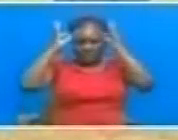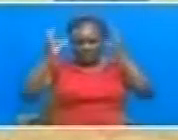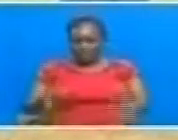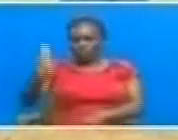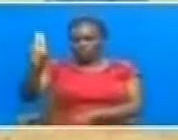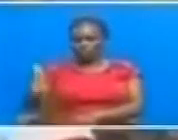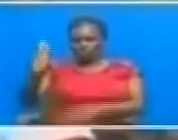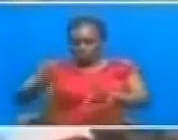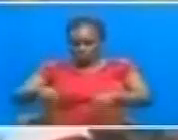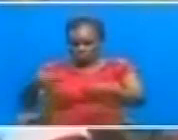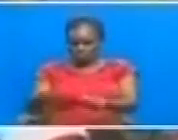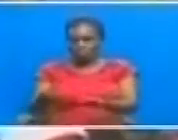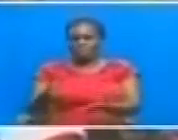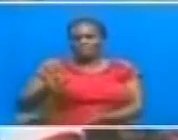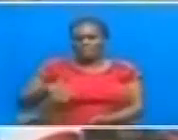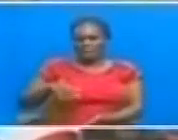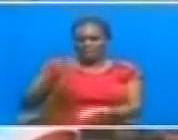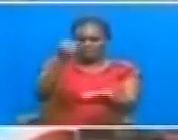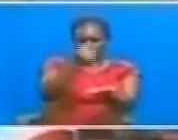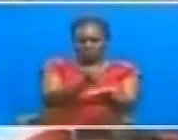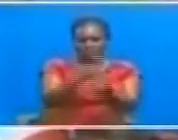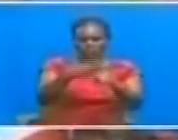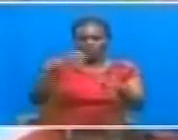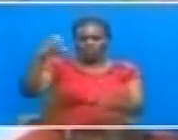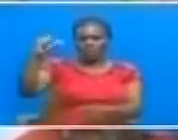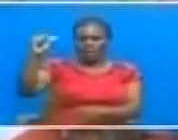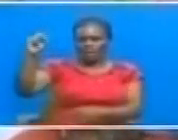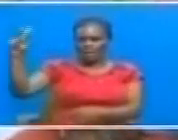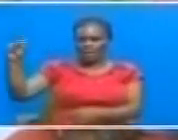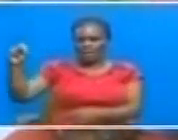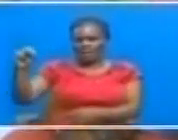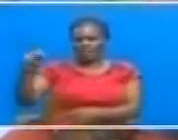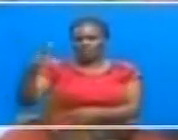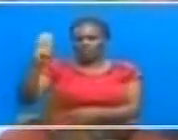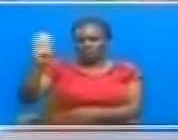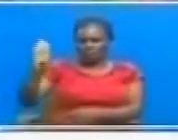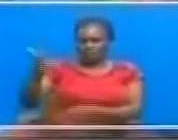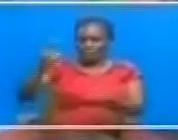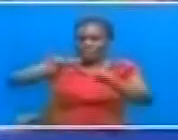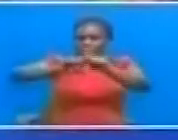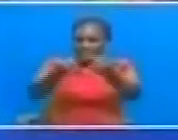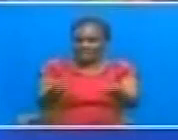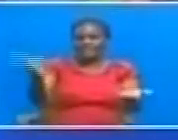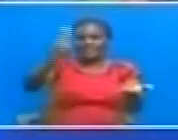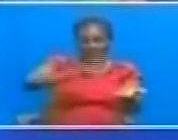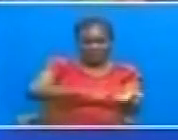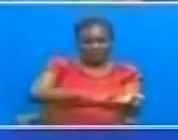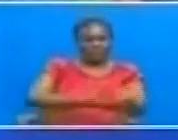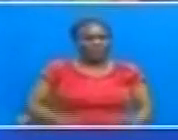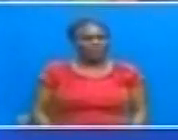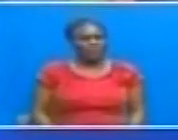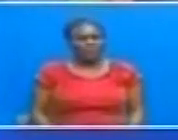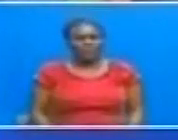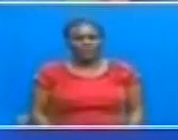Uhuru Kenyatta kumpandisha cheo Fatuma Ahmed kutoka daraja la kanali hadi brigedia umevunja rekodi hiyo ya historia.